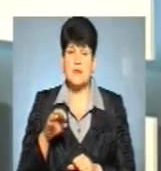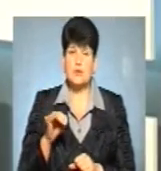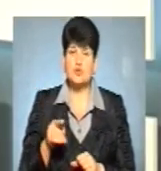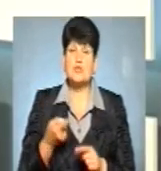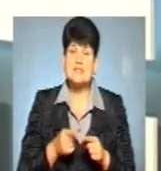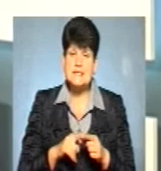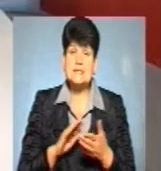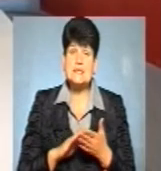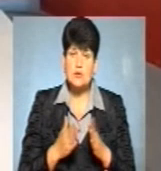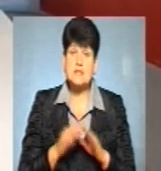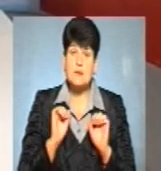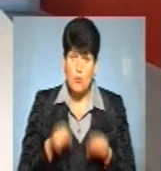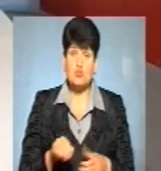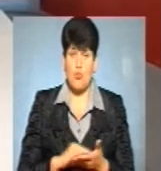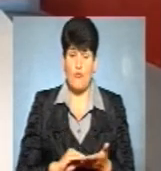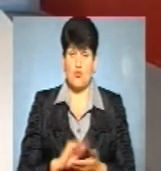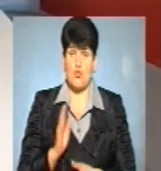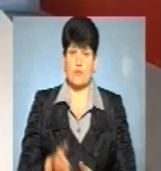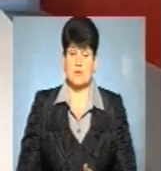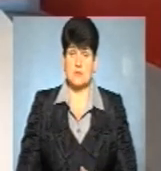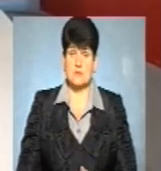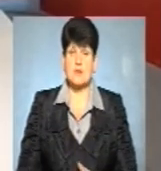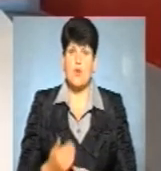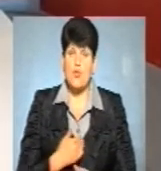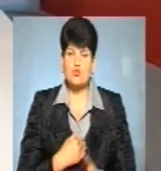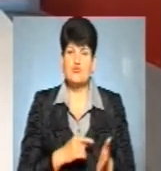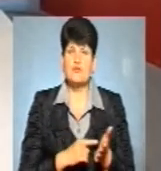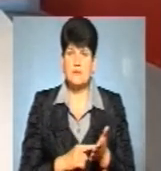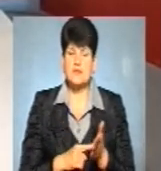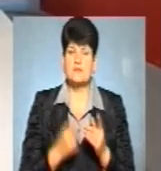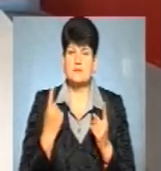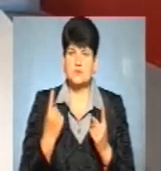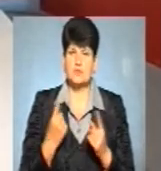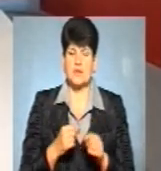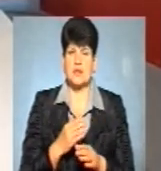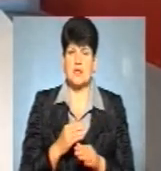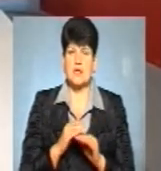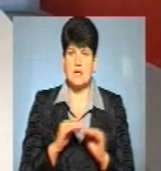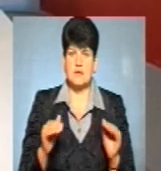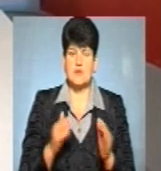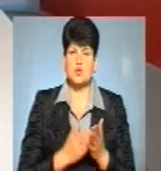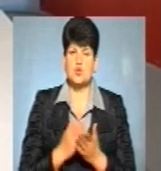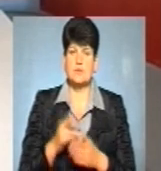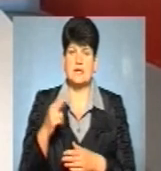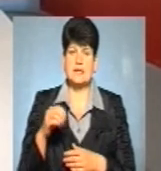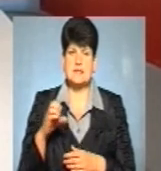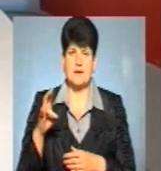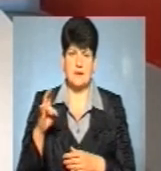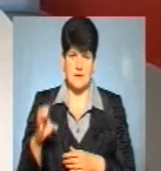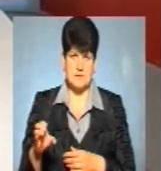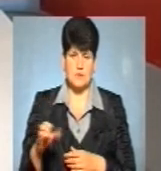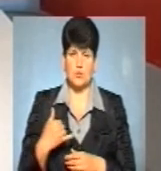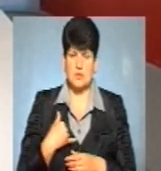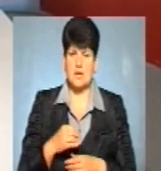такі ситуації можуть повторюватися? Я хочу відмітити високий рівень роботи служби ДСНС. У нас був